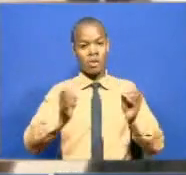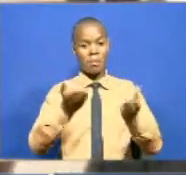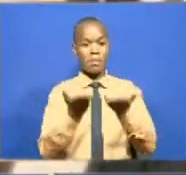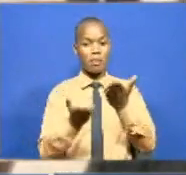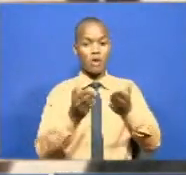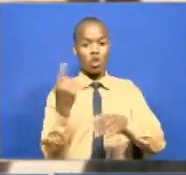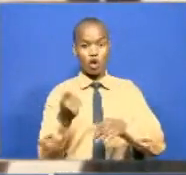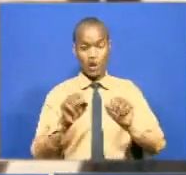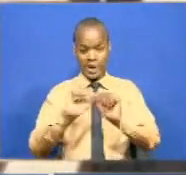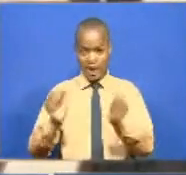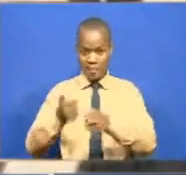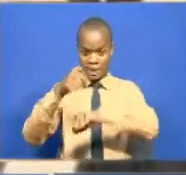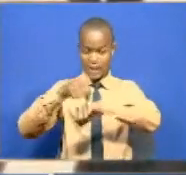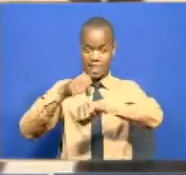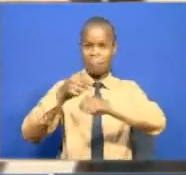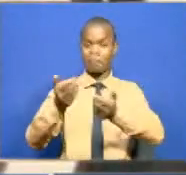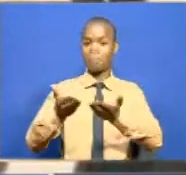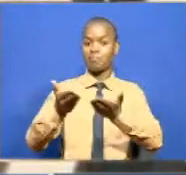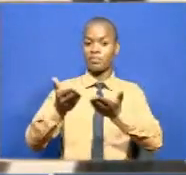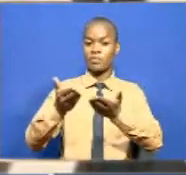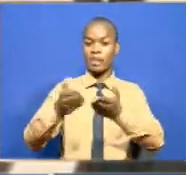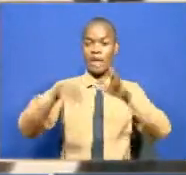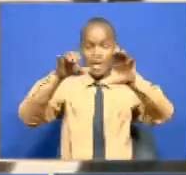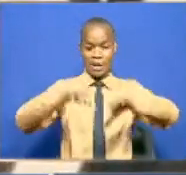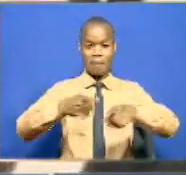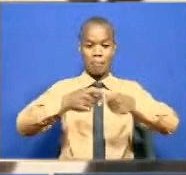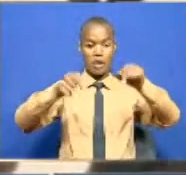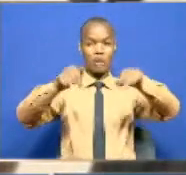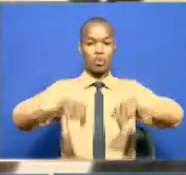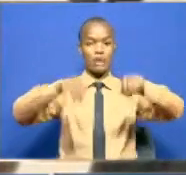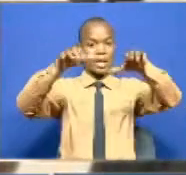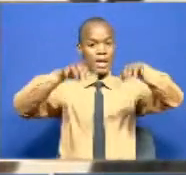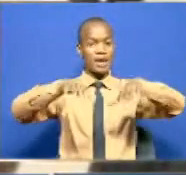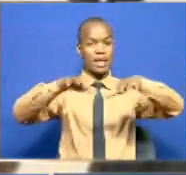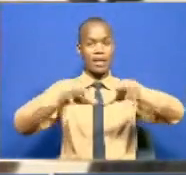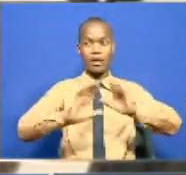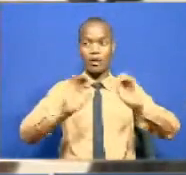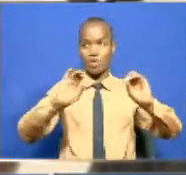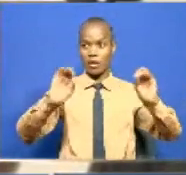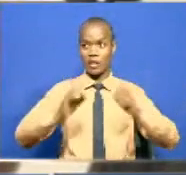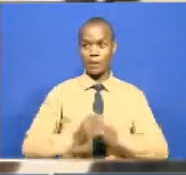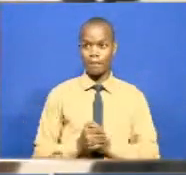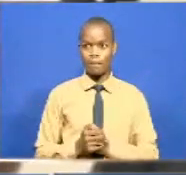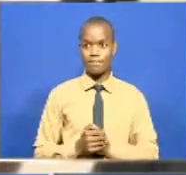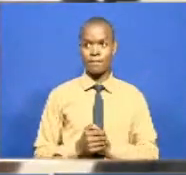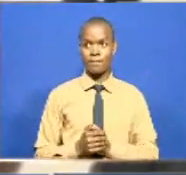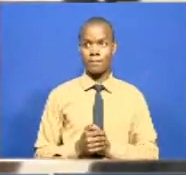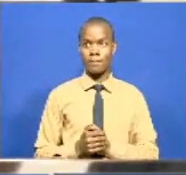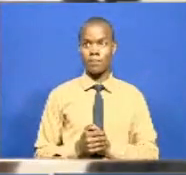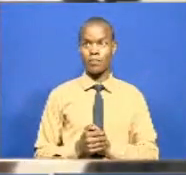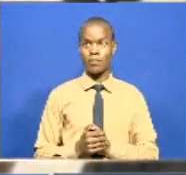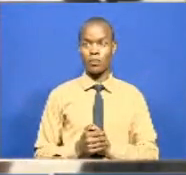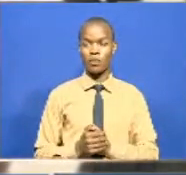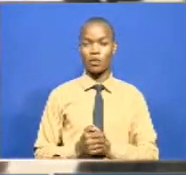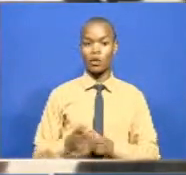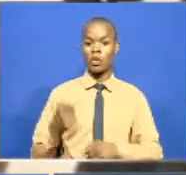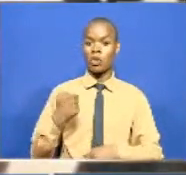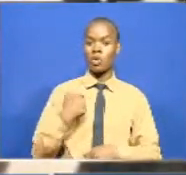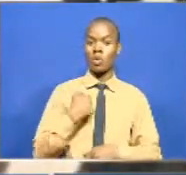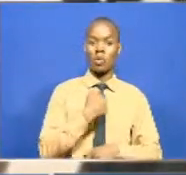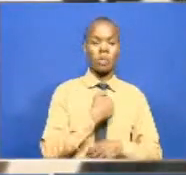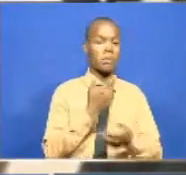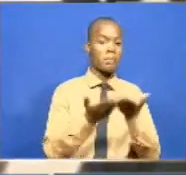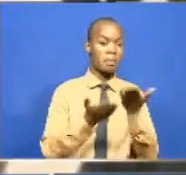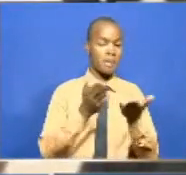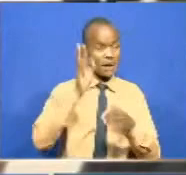kumenyesha na pia siku ya leo hatukuwa na mvua. Kwa hivyo hiyo pia tunataka kuiondolea kama labda ni sababu